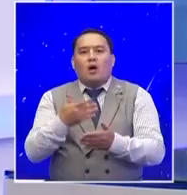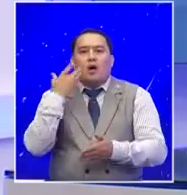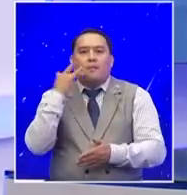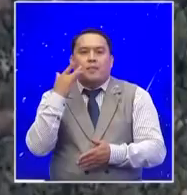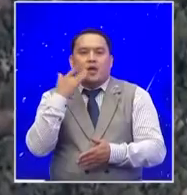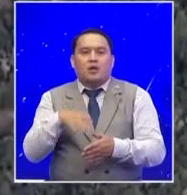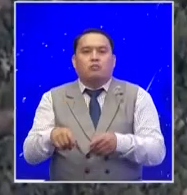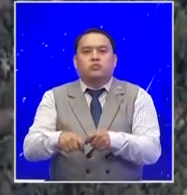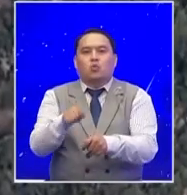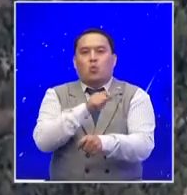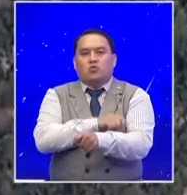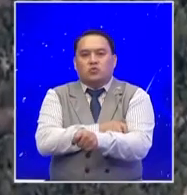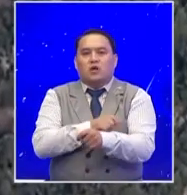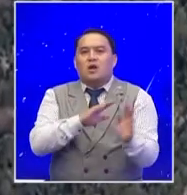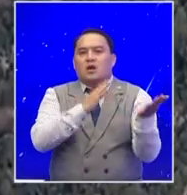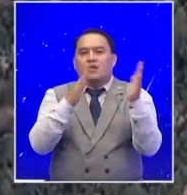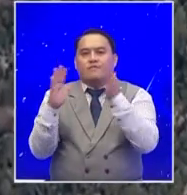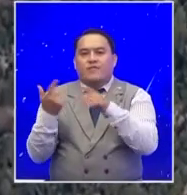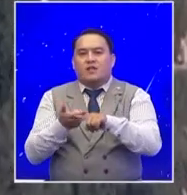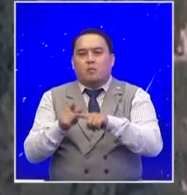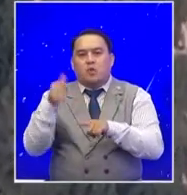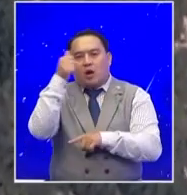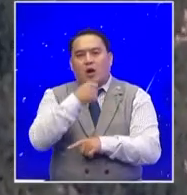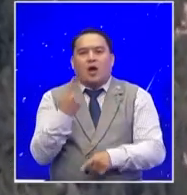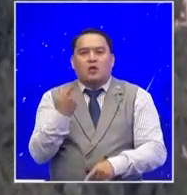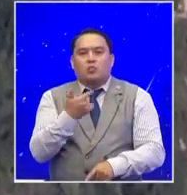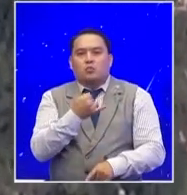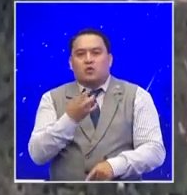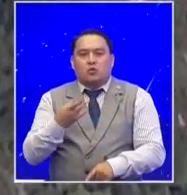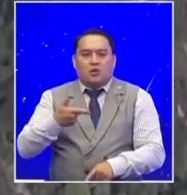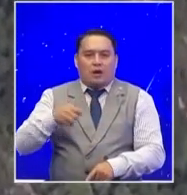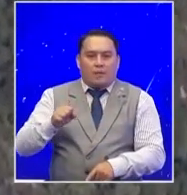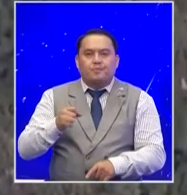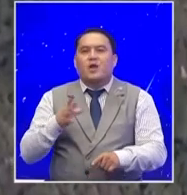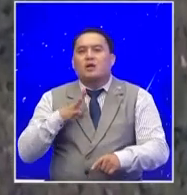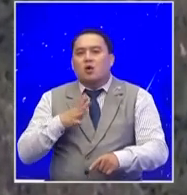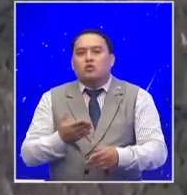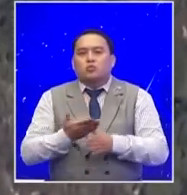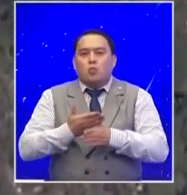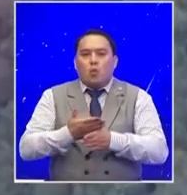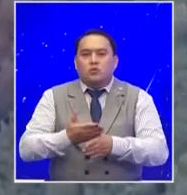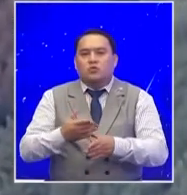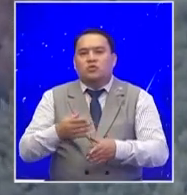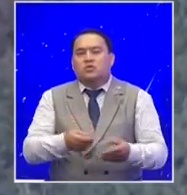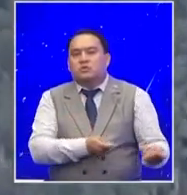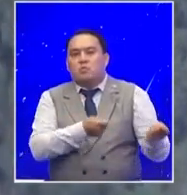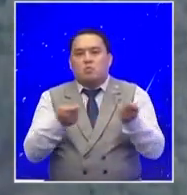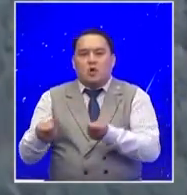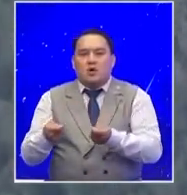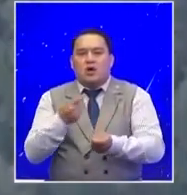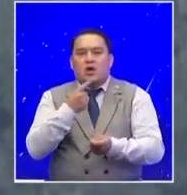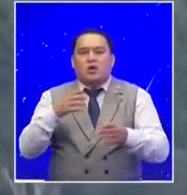Калифорнии общая площадь лесных пожаров в этом году составила почти 1 000 000 гектаров. Благодаря своевременной эвакуации число